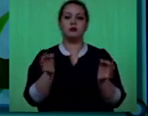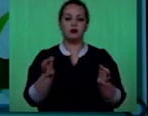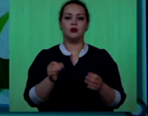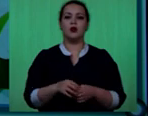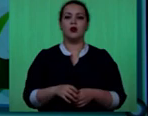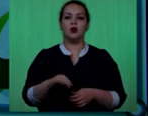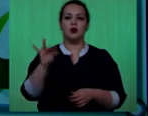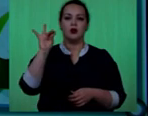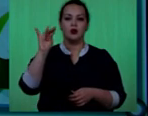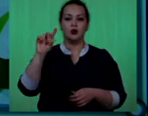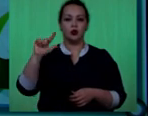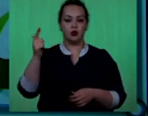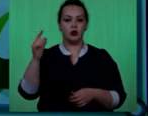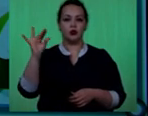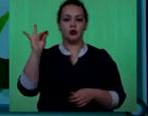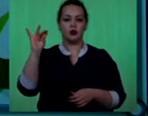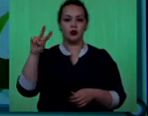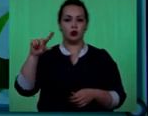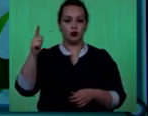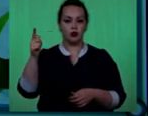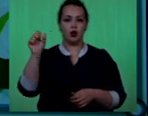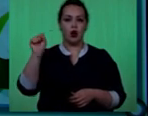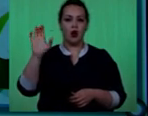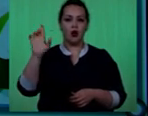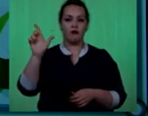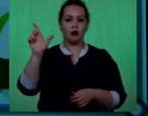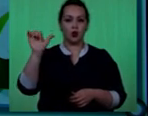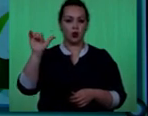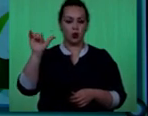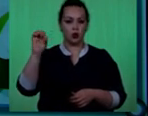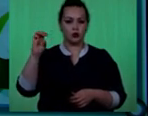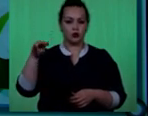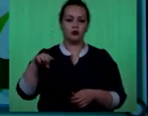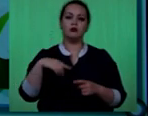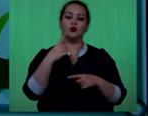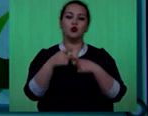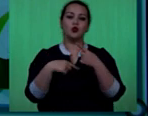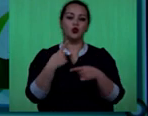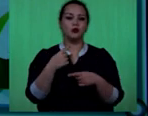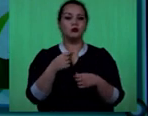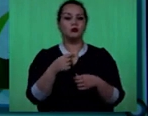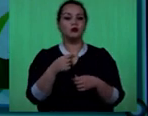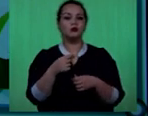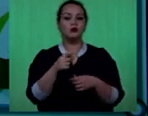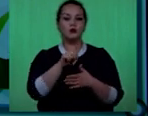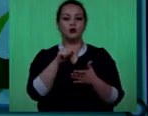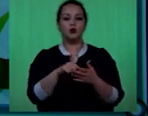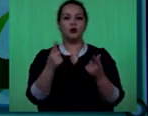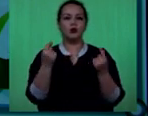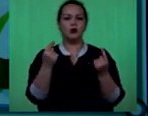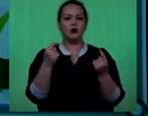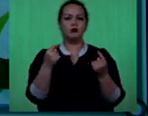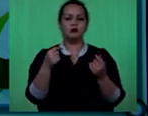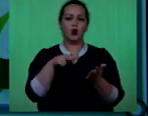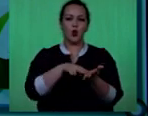это июнь июль и август переходим к следующему вопросу где ходят грозы